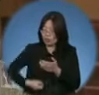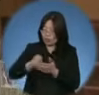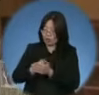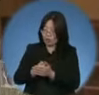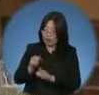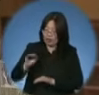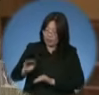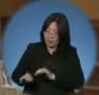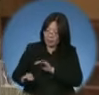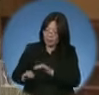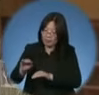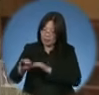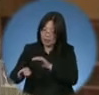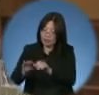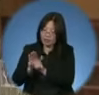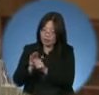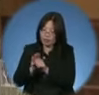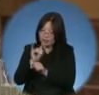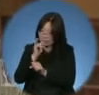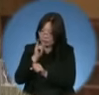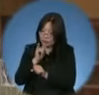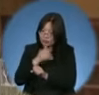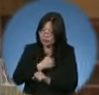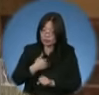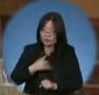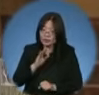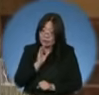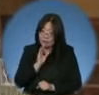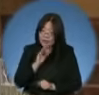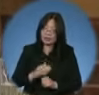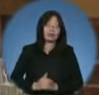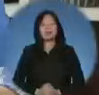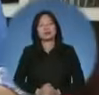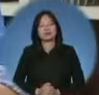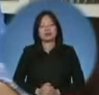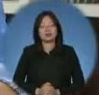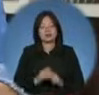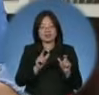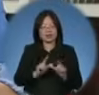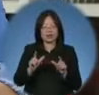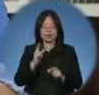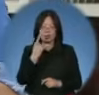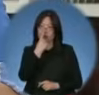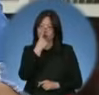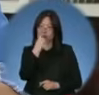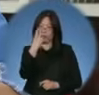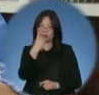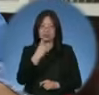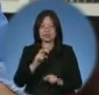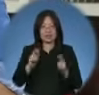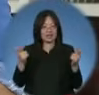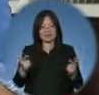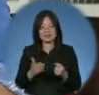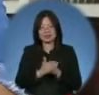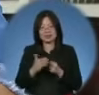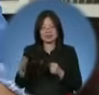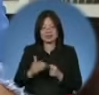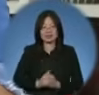발짝씩 움직이게 해주고. 예, 예. 그런 거죠. 그렇죠. 뭐 사는 게 뭐 거창한 건 아니거든요.